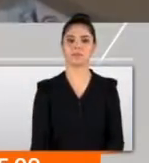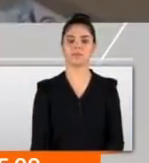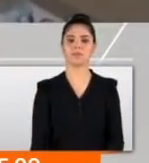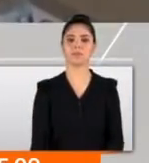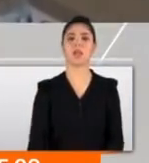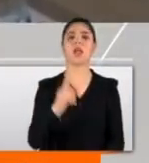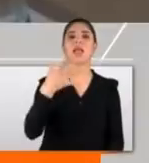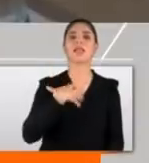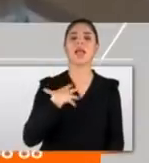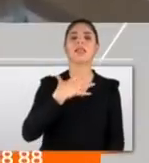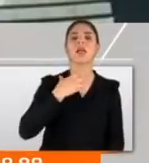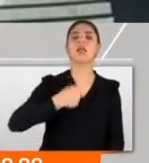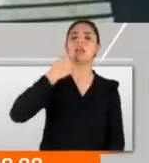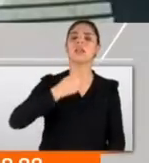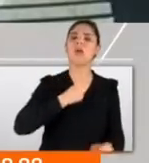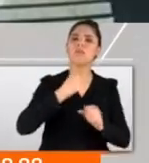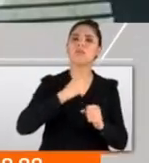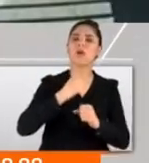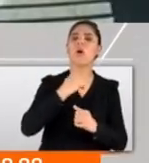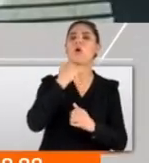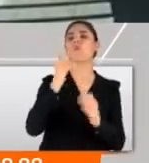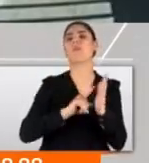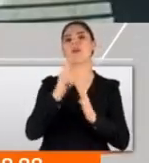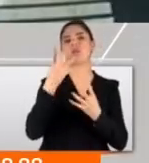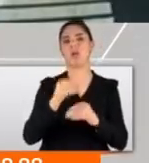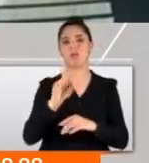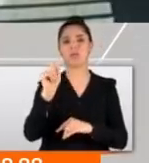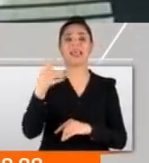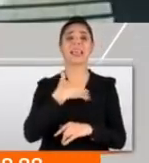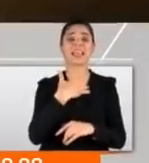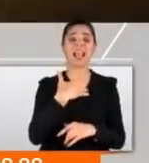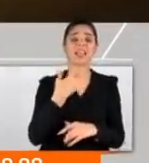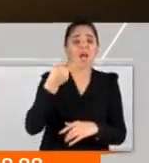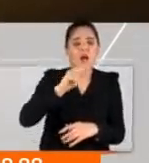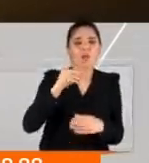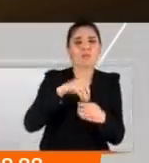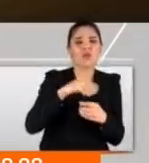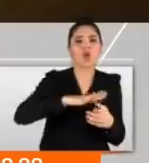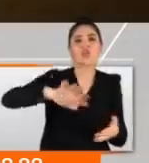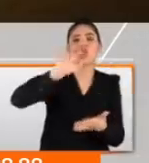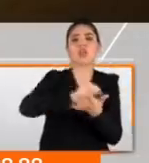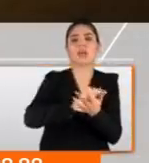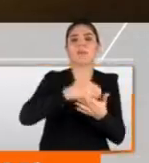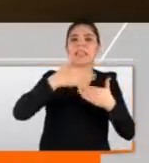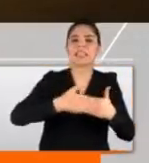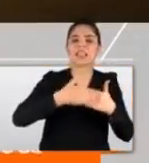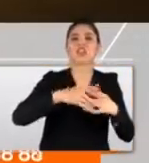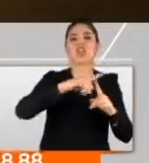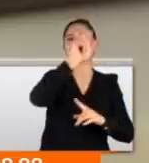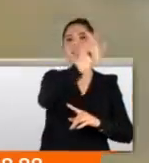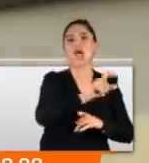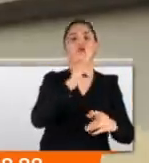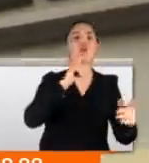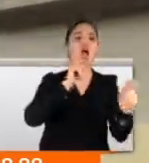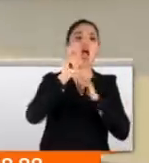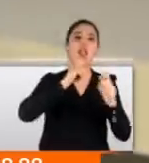Birkaç kez hayatına son vermeye kalkıştı ama başaramadı. O da canına kıyması için sosyal medyada tanıştığı Tanju Doğan'la anlaştı.